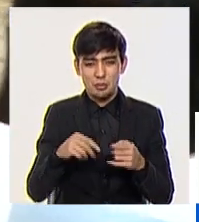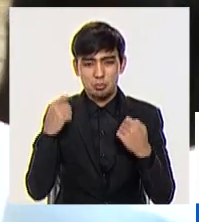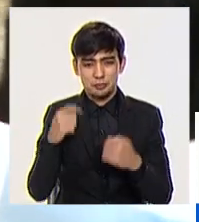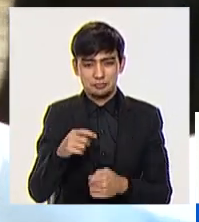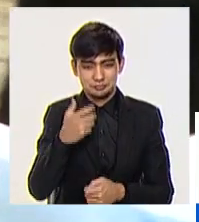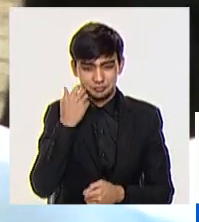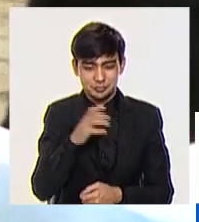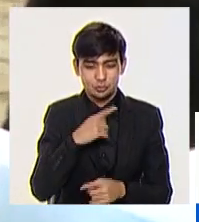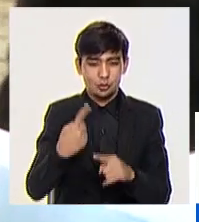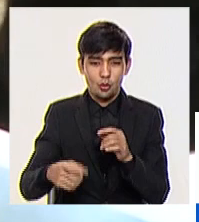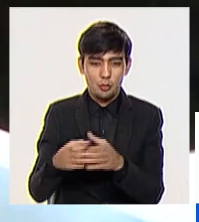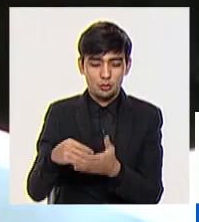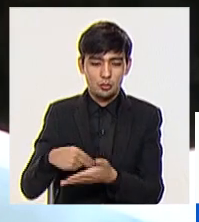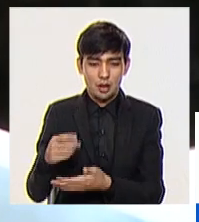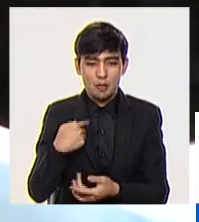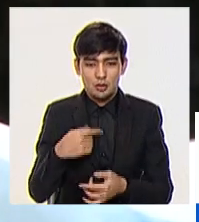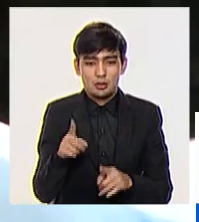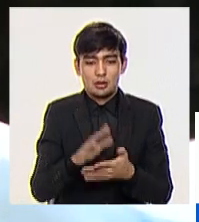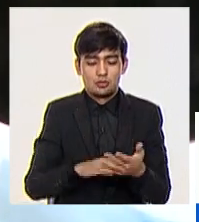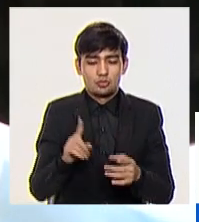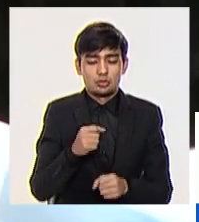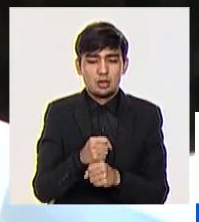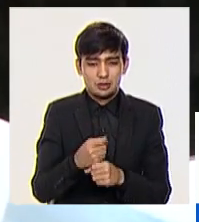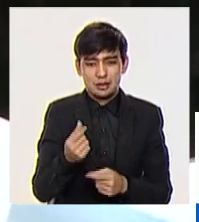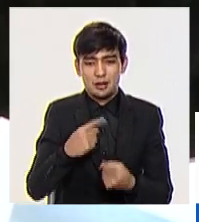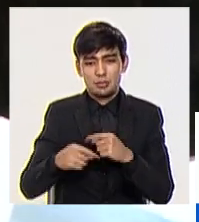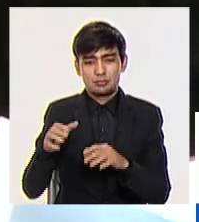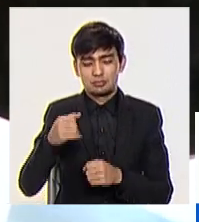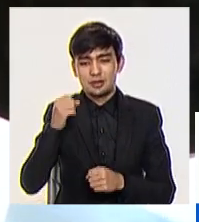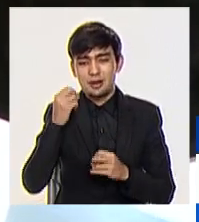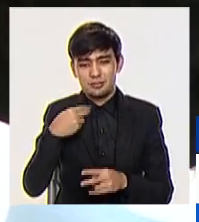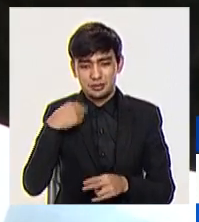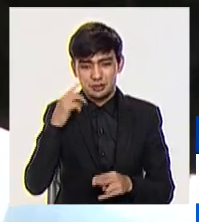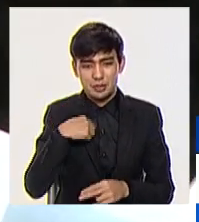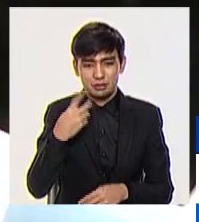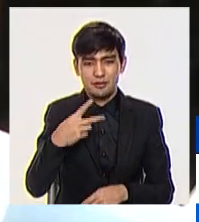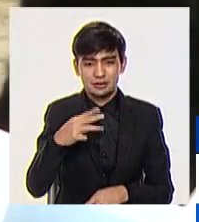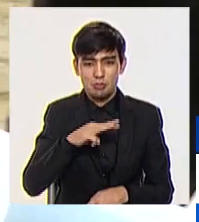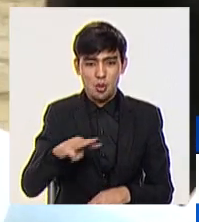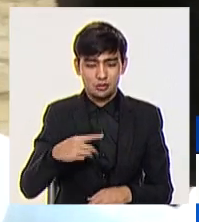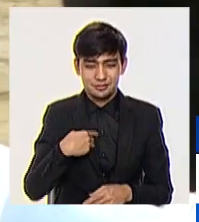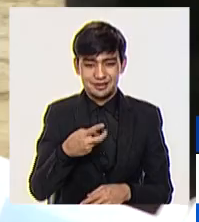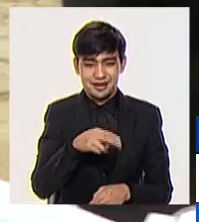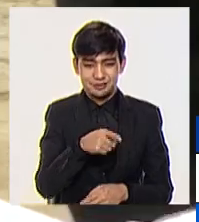компанияға. Біздер білмейміз енді қалай ақшамызды қайтаратын. Мен өзім 20 миллион ақша салдым осы